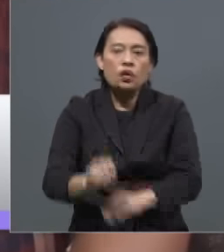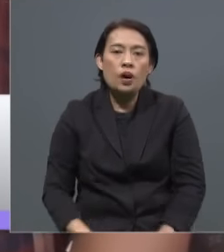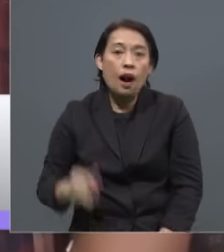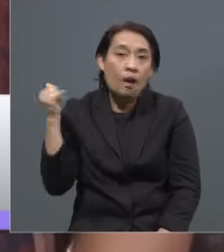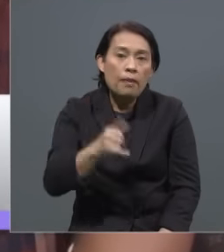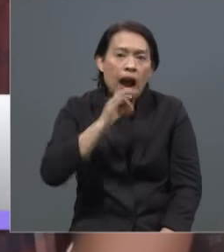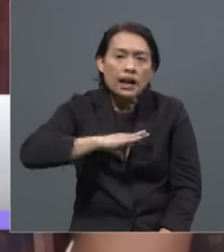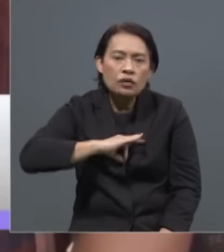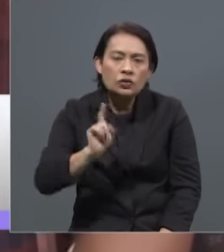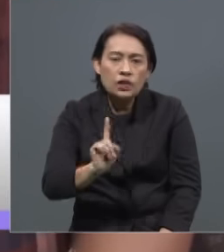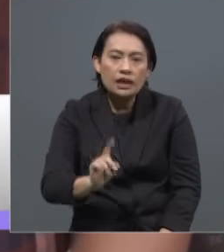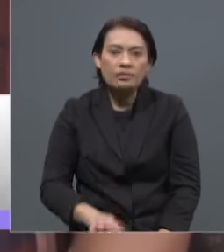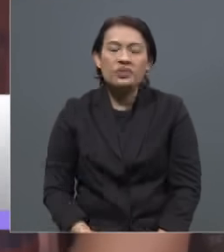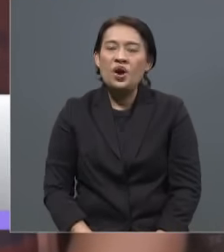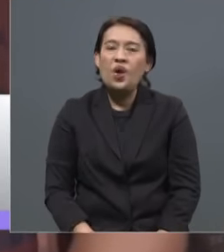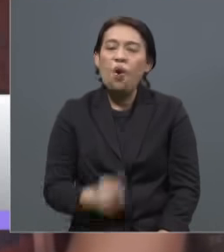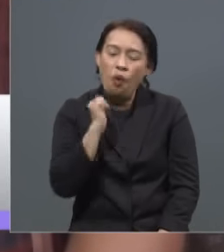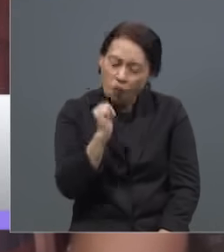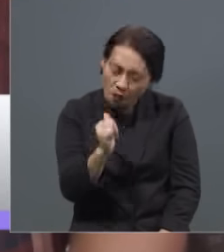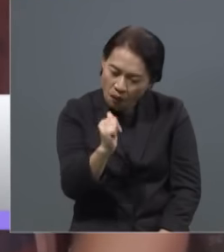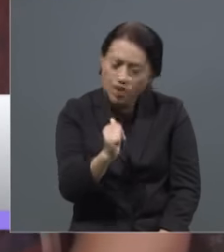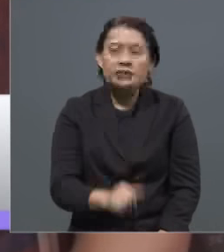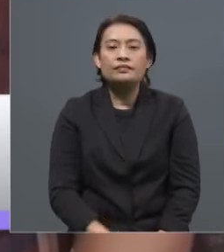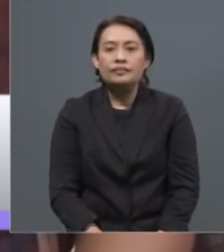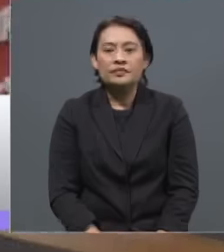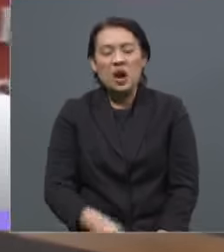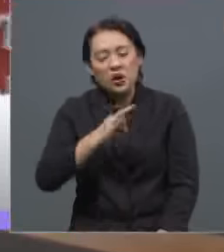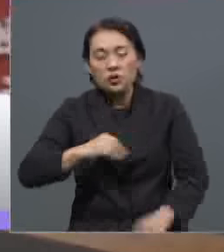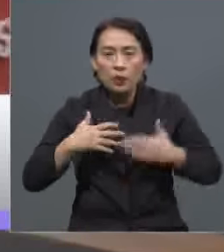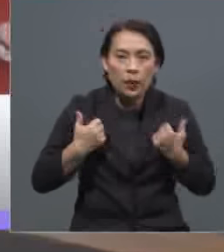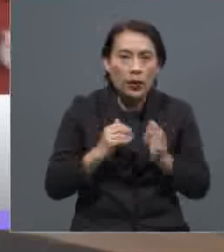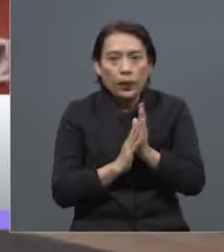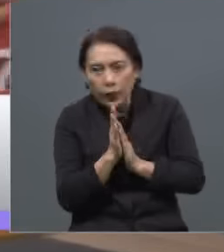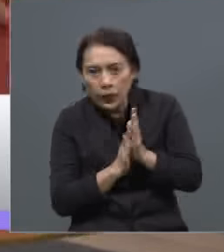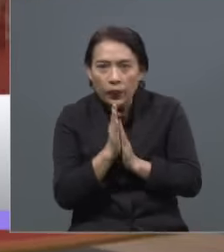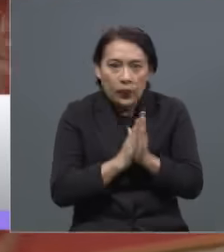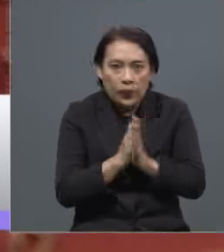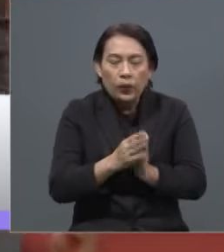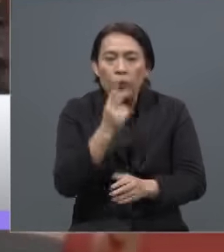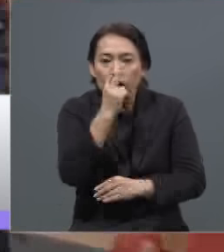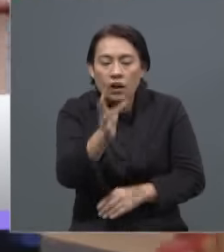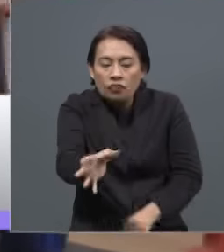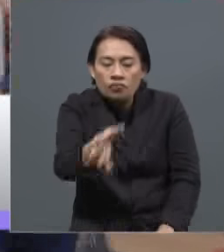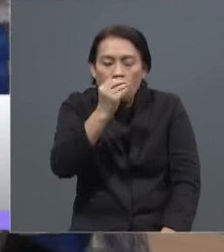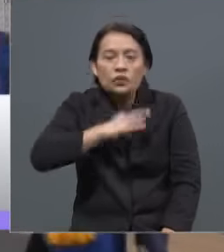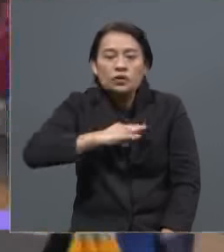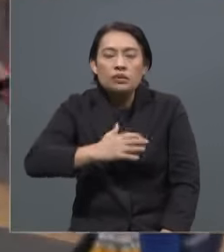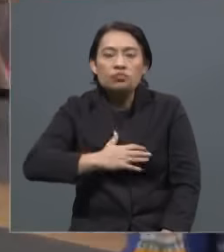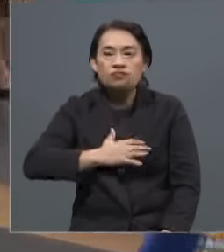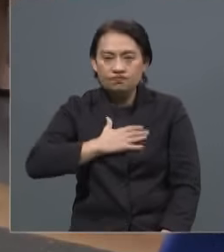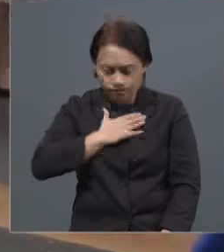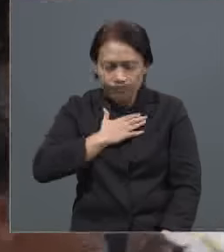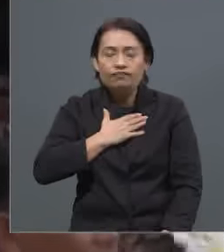ความรู้สึกวันนี ้สุดยอด สุดยอดมันเล้าใจอ่ะดูแล้วโอ้ประทับใจประทับใจมากๆเลย